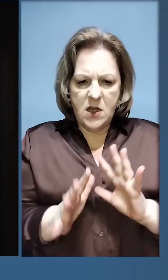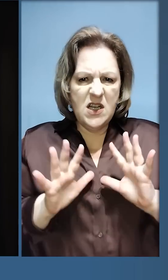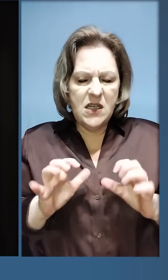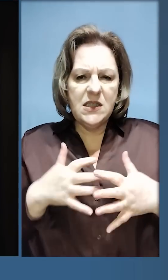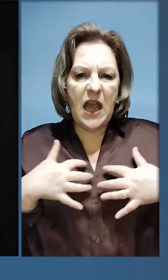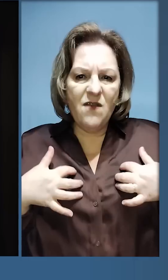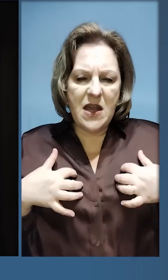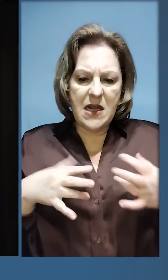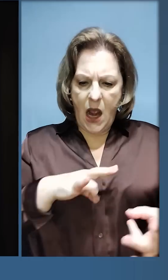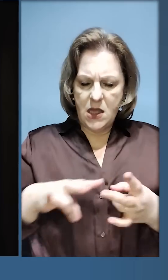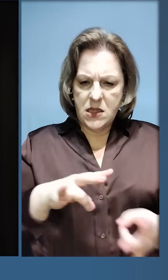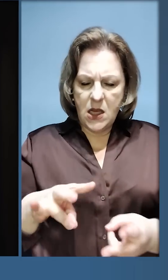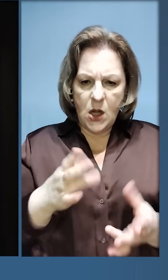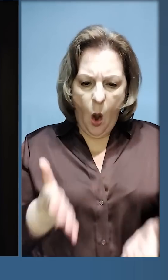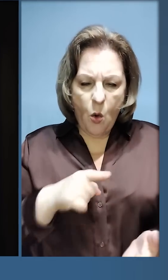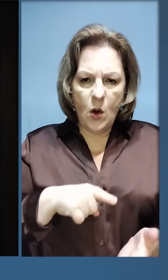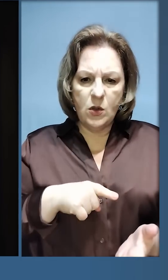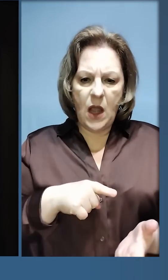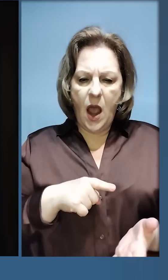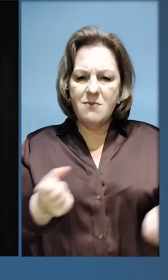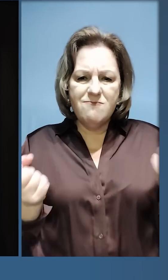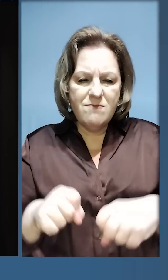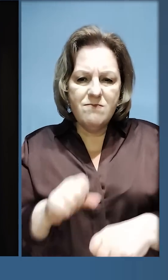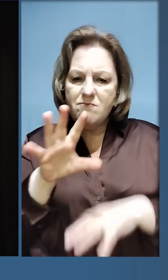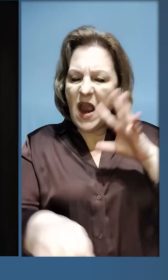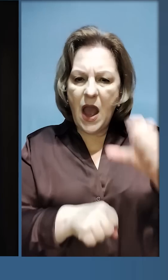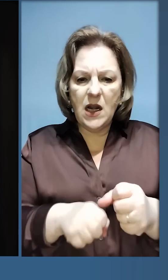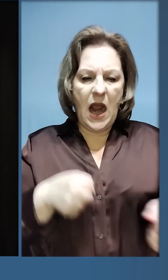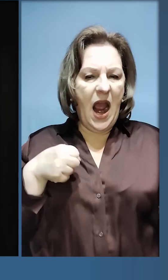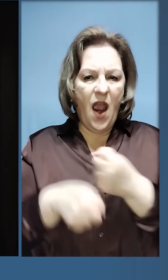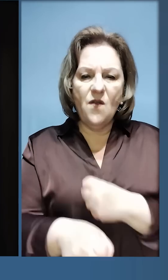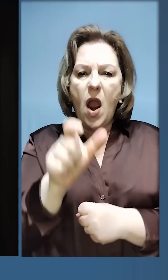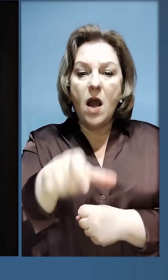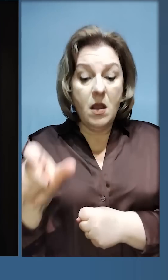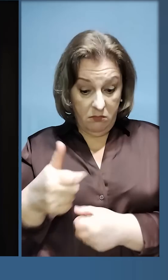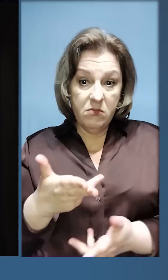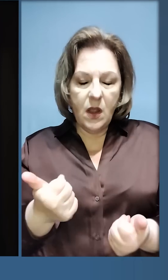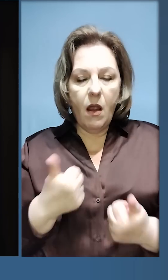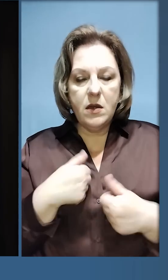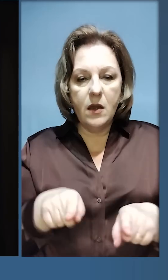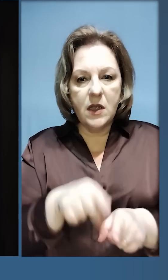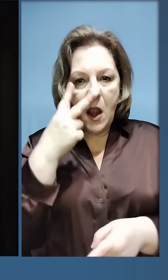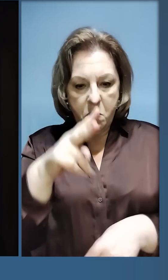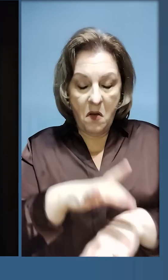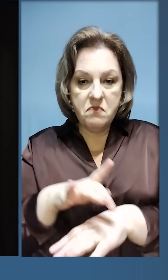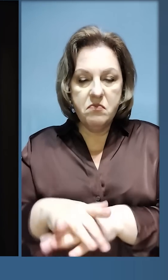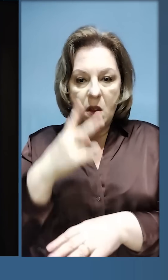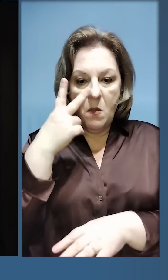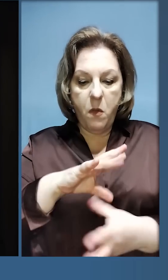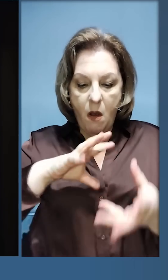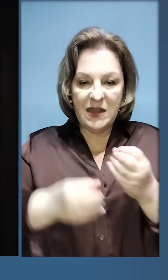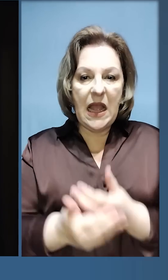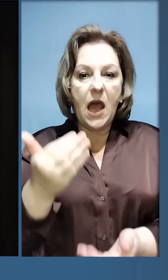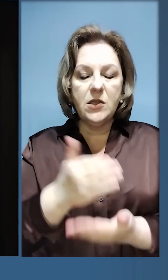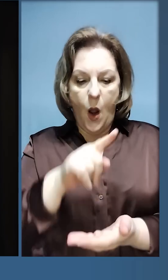у звіра, у терориста, у мародера, у гвалтівника. Так я це бачу. І ми всі